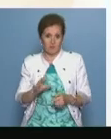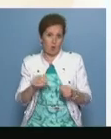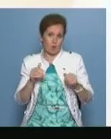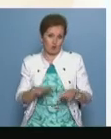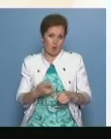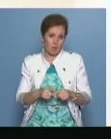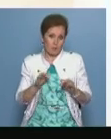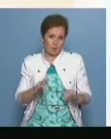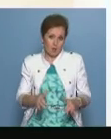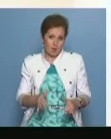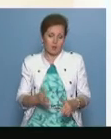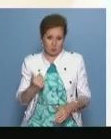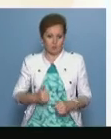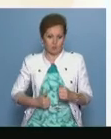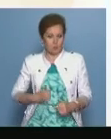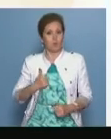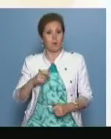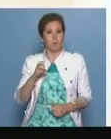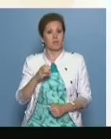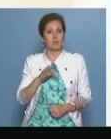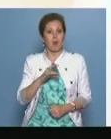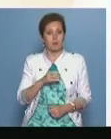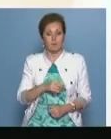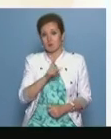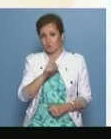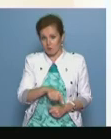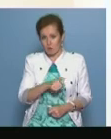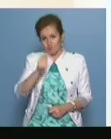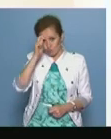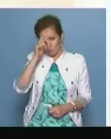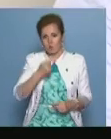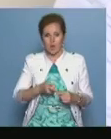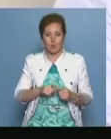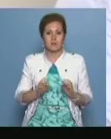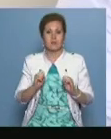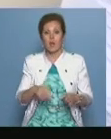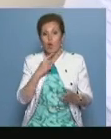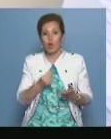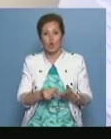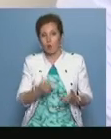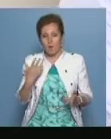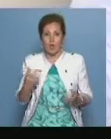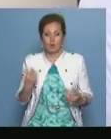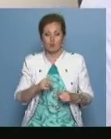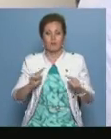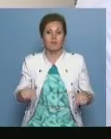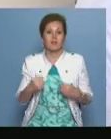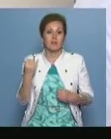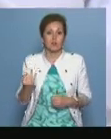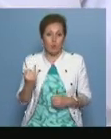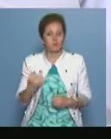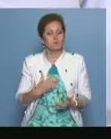дело, и вроде как бы и гордо, что ты бессермянин. Николай Калинин – один из тех мужчин, который сдал кровь. Говорит, нужно восстановить историю.